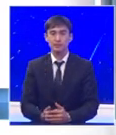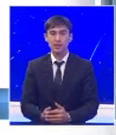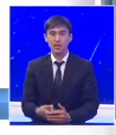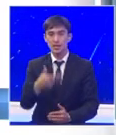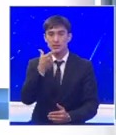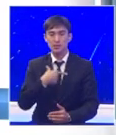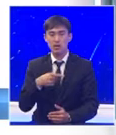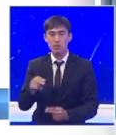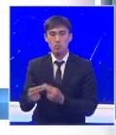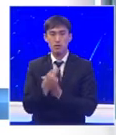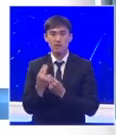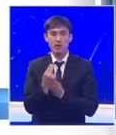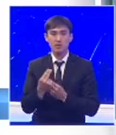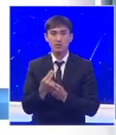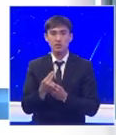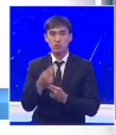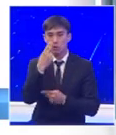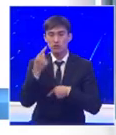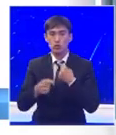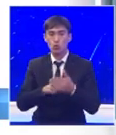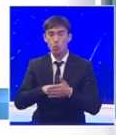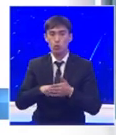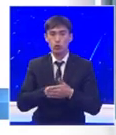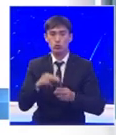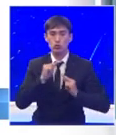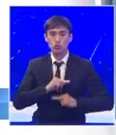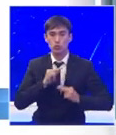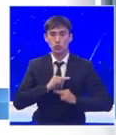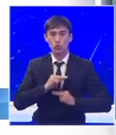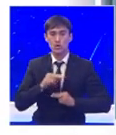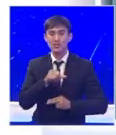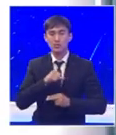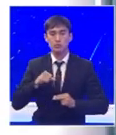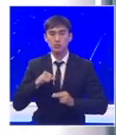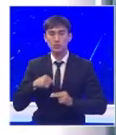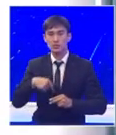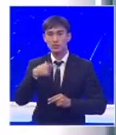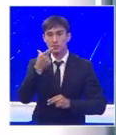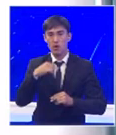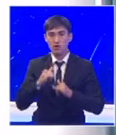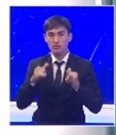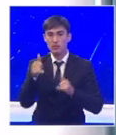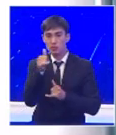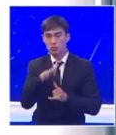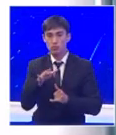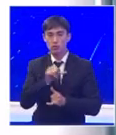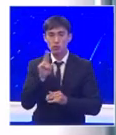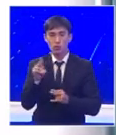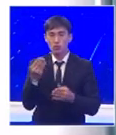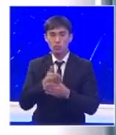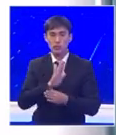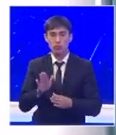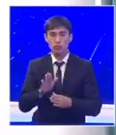себе прививаете привычку к упорному труду. То есть если сами себя развивать не будете, никто вас развивать не будет. У